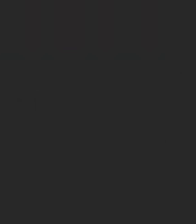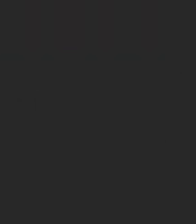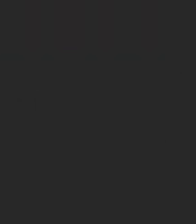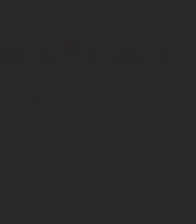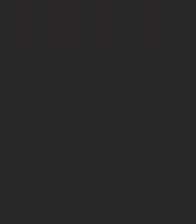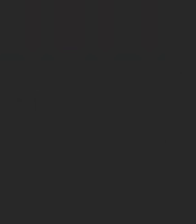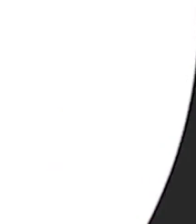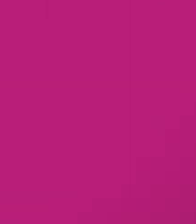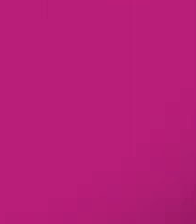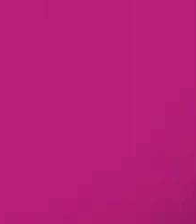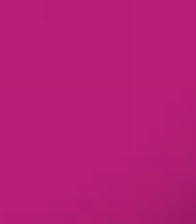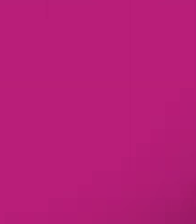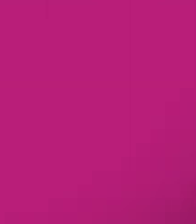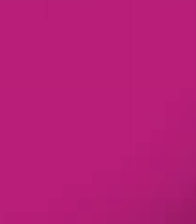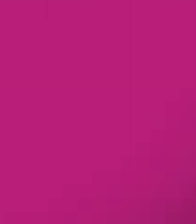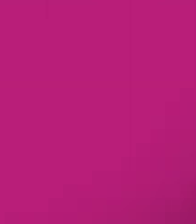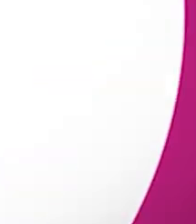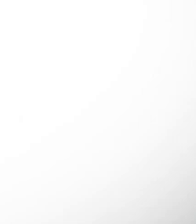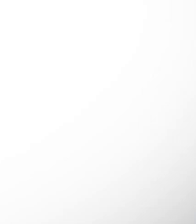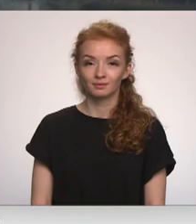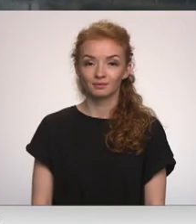Re, viss ēters ir te!